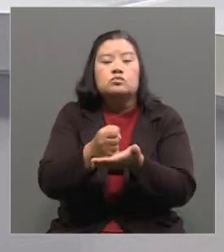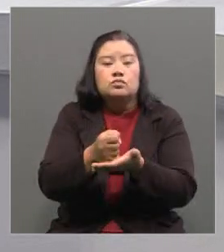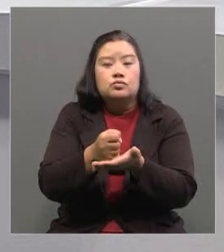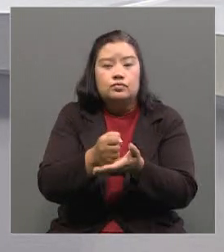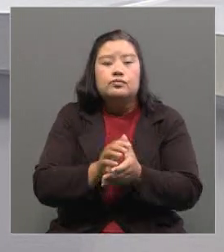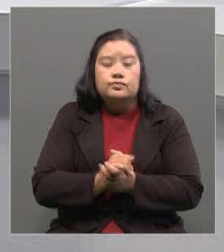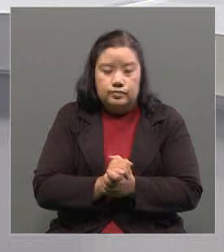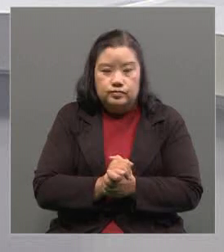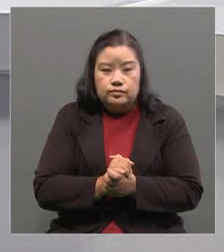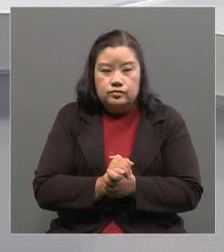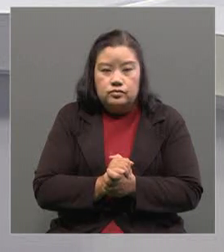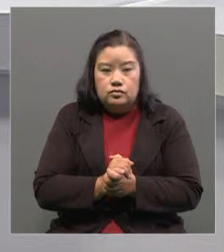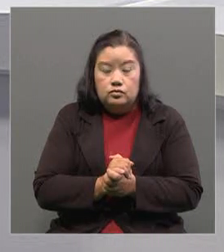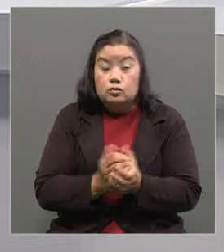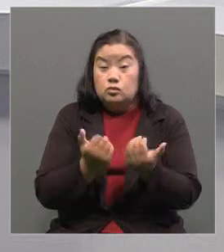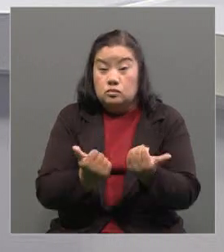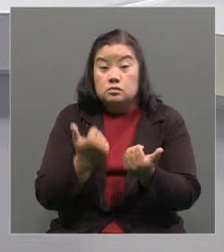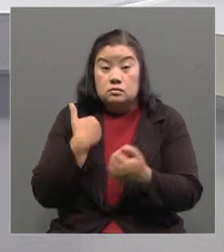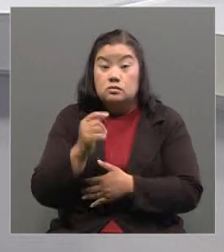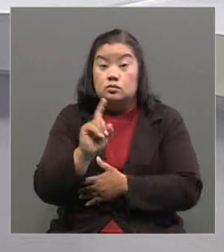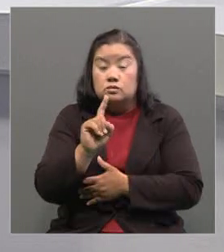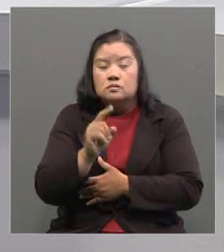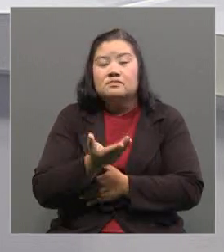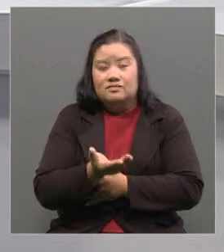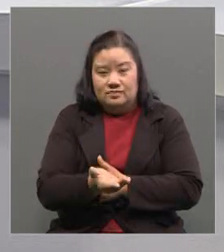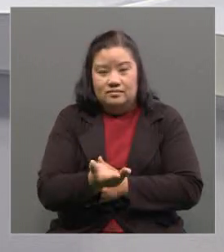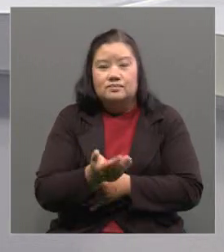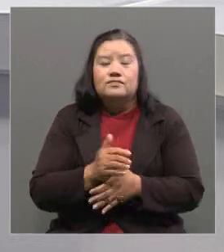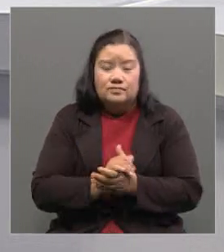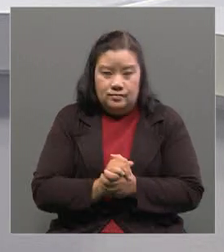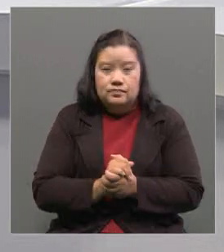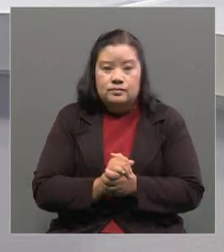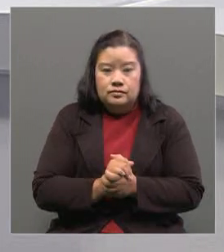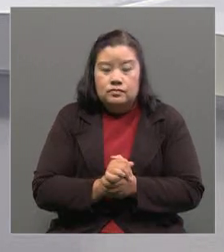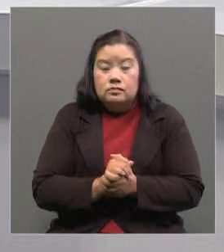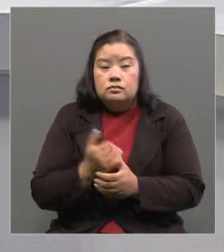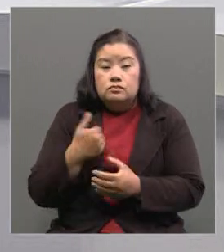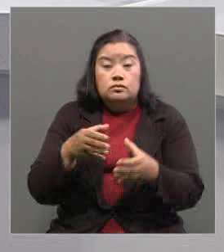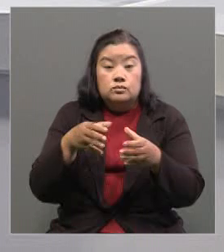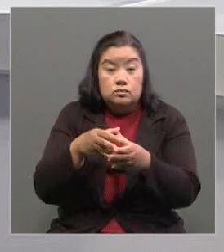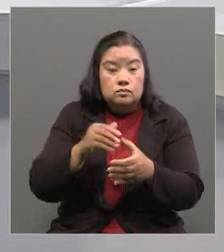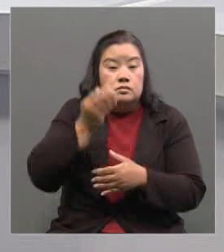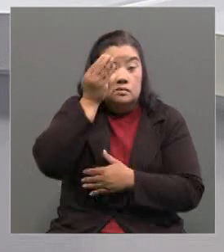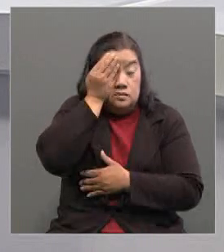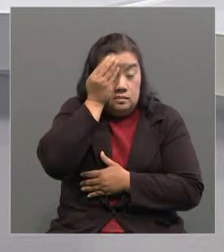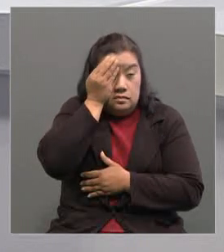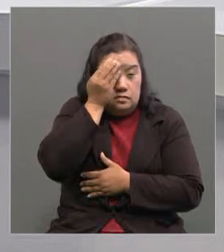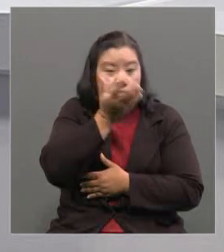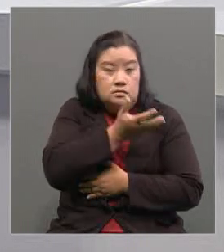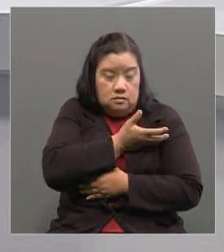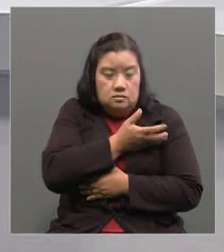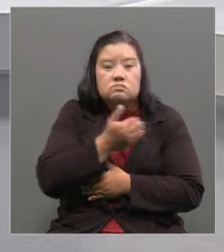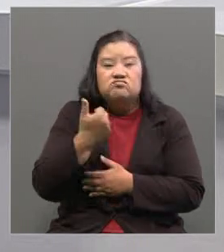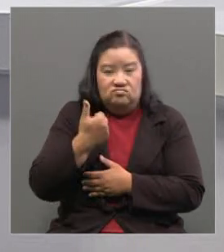แล้วนะคะไล่เรียงสถานการณ์ที่เกิดขึ้นในพื้นที่กันก่อนนะคะตอนนี้เนี่ยในพื้นที่ตะวันออกกลางเองก็ยังไม่ปลอดการโจมตีโดยเฉพาะ